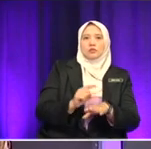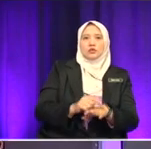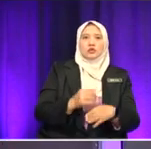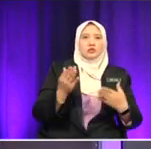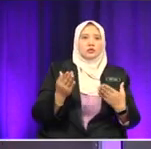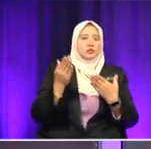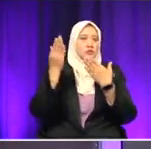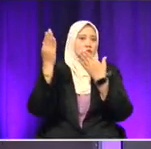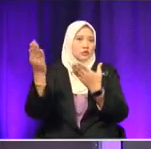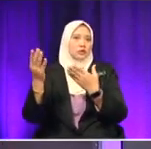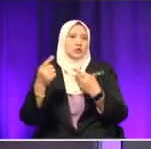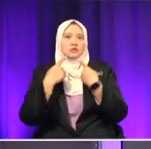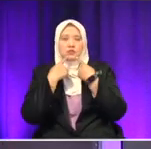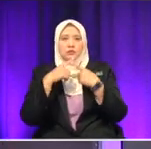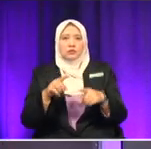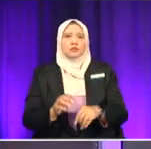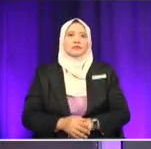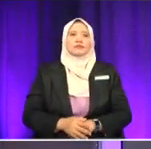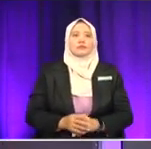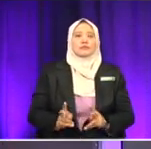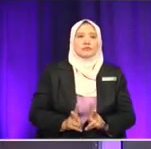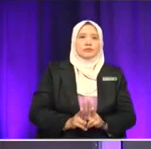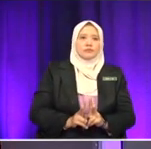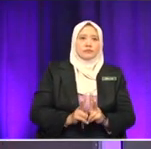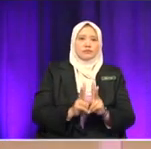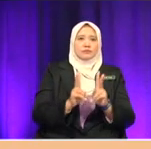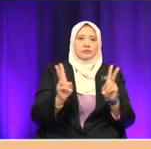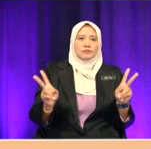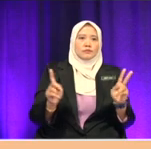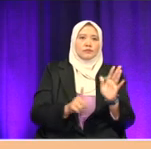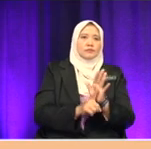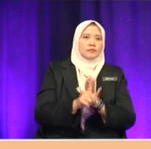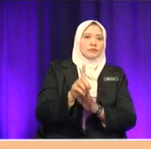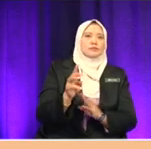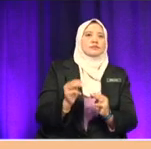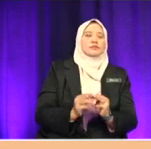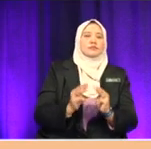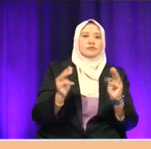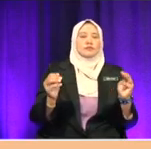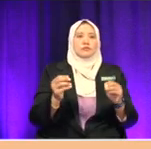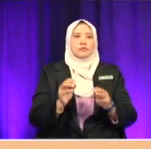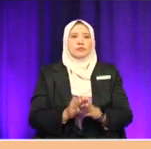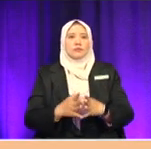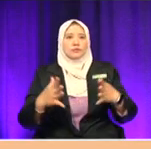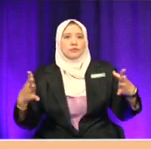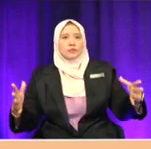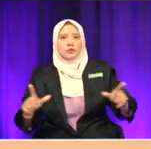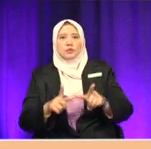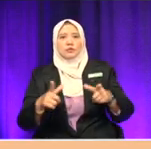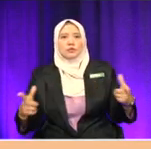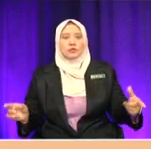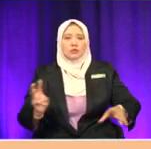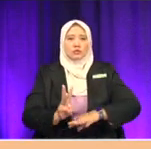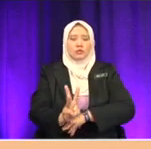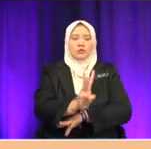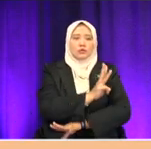Betul. Iaitu semakin tinggi kepekatan antibiotik, semakin besar luas kawasan jernih.